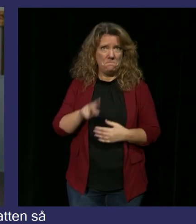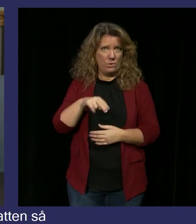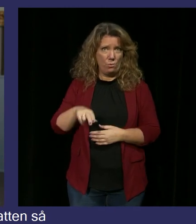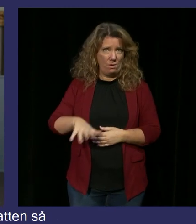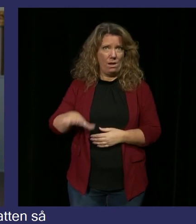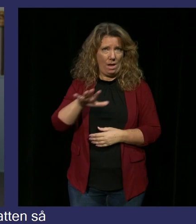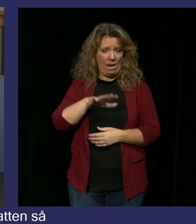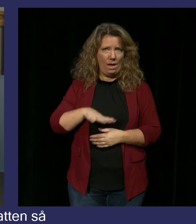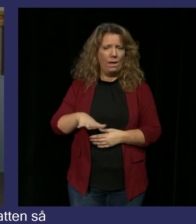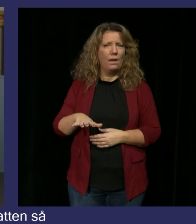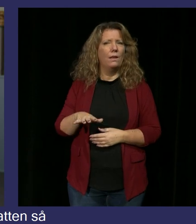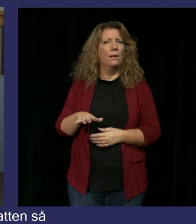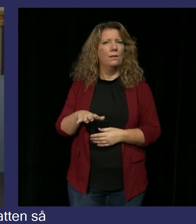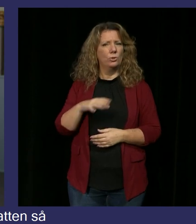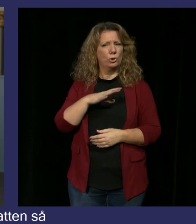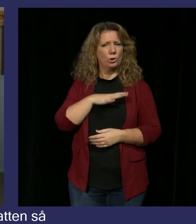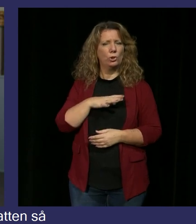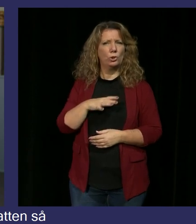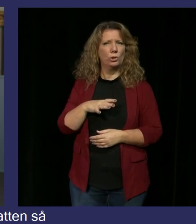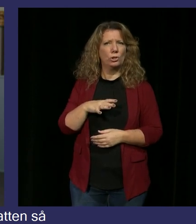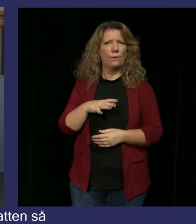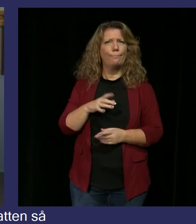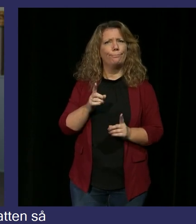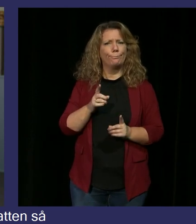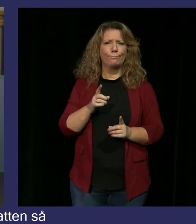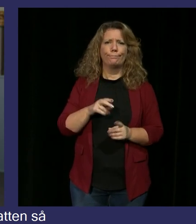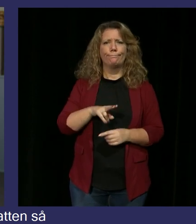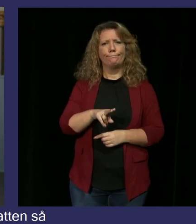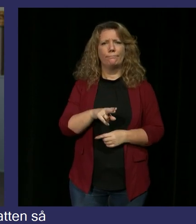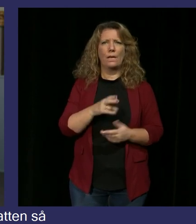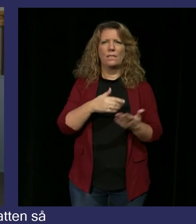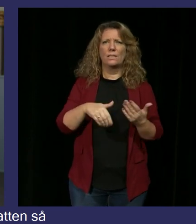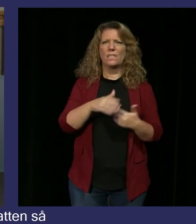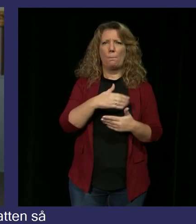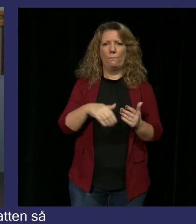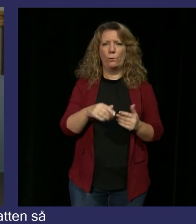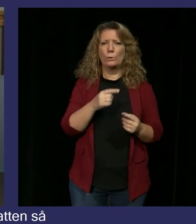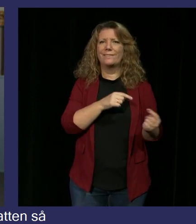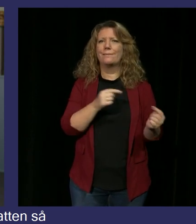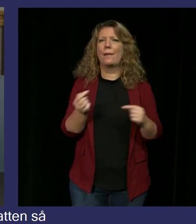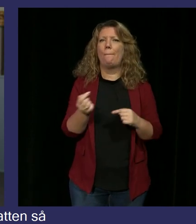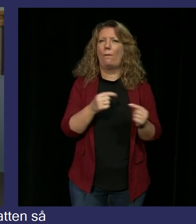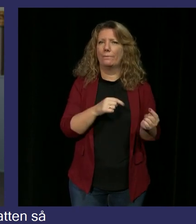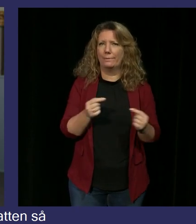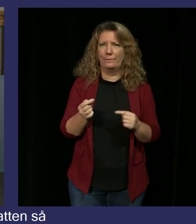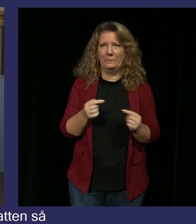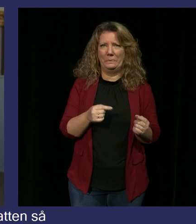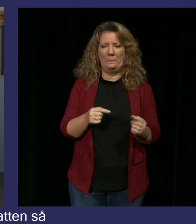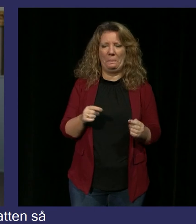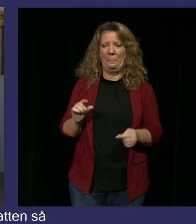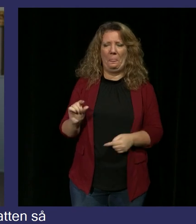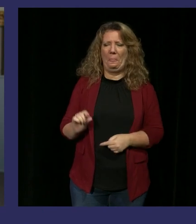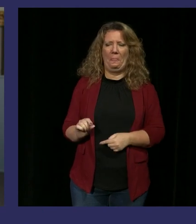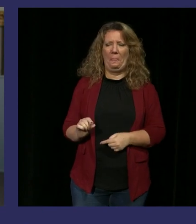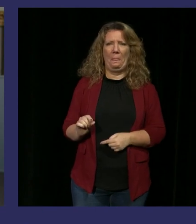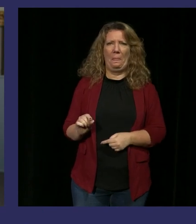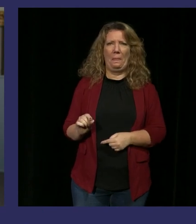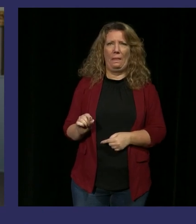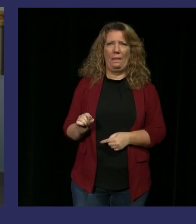så synes jeg at i samfunnsdebatten så legges det lite vekt på hvor viktig det